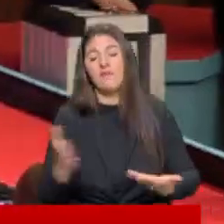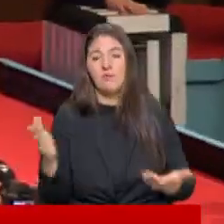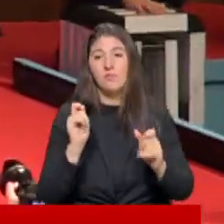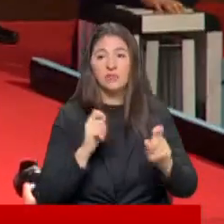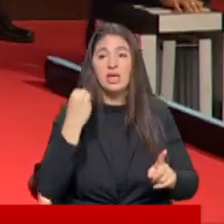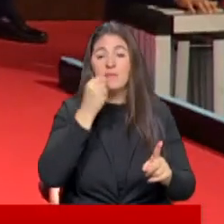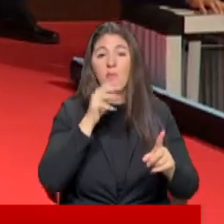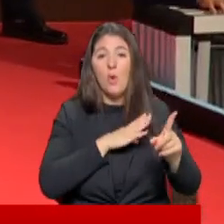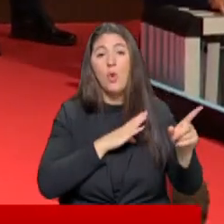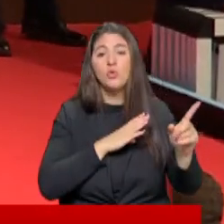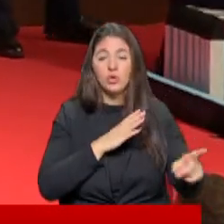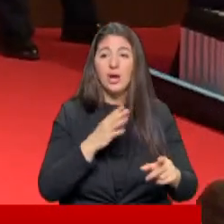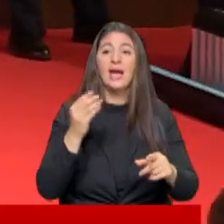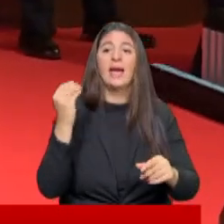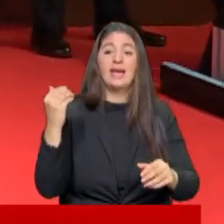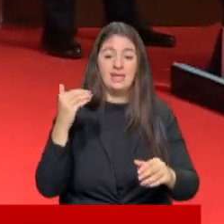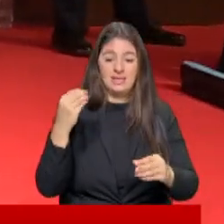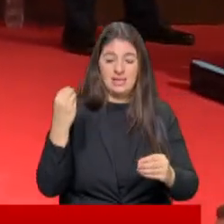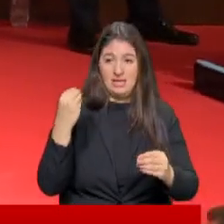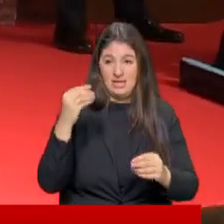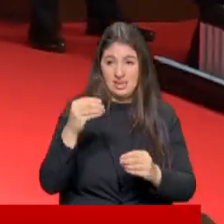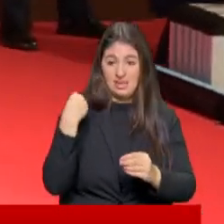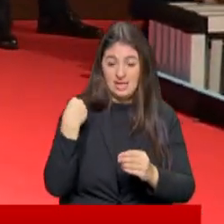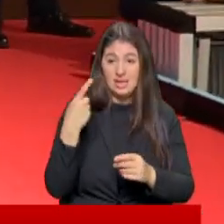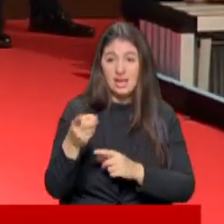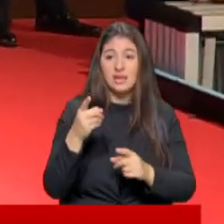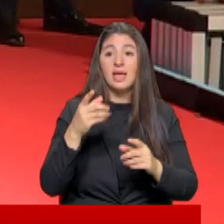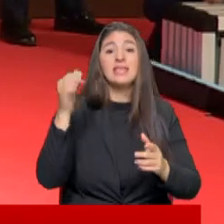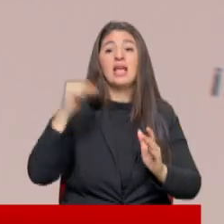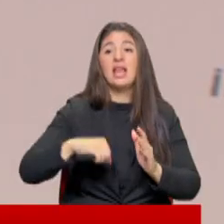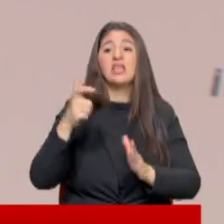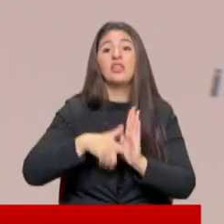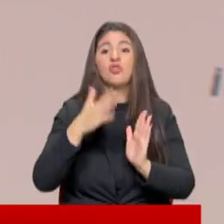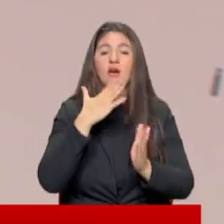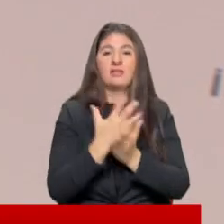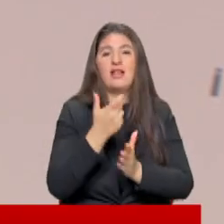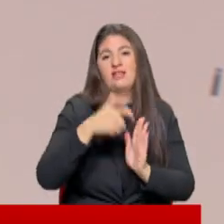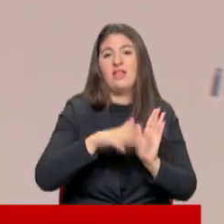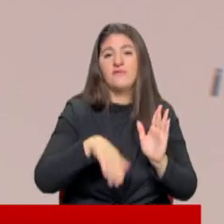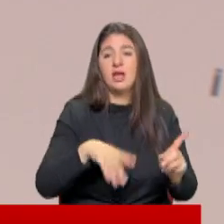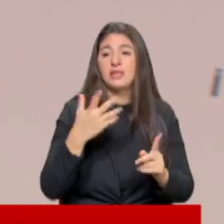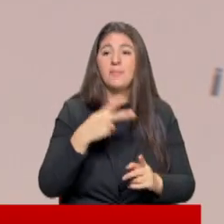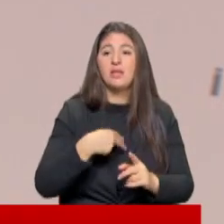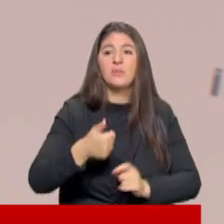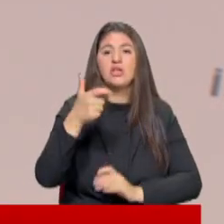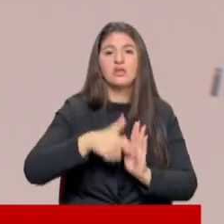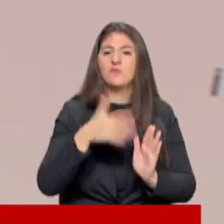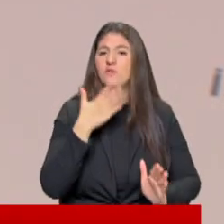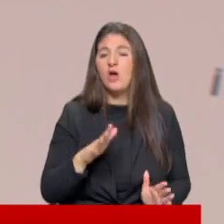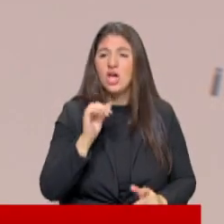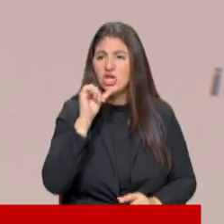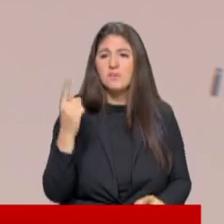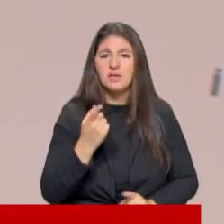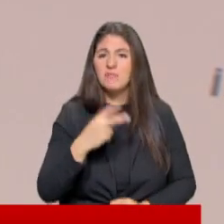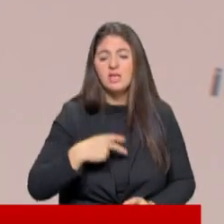edecek. Ekrem İmamoğlu yenilen listede yoktu, kazanan listede var. Niye belediye başkanı listenizde yok?